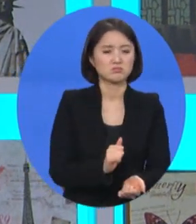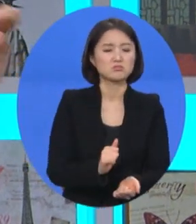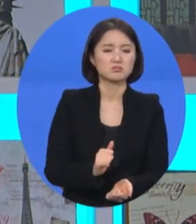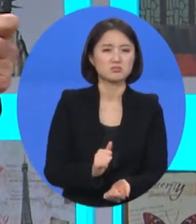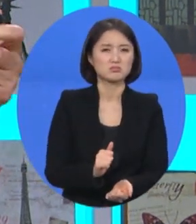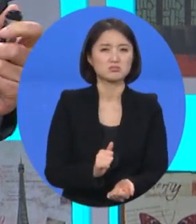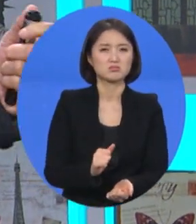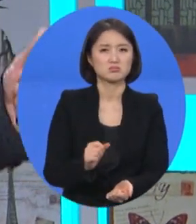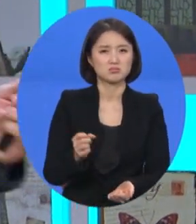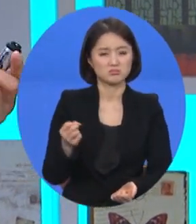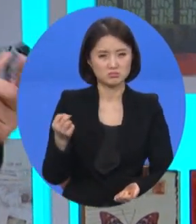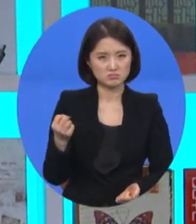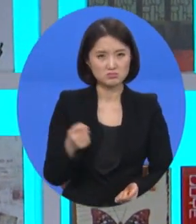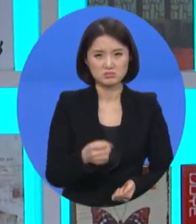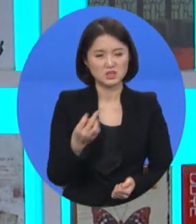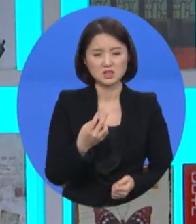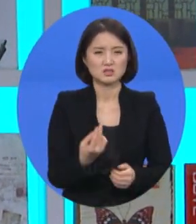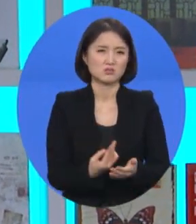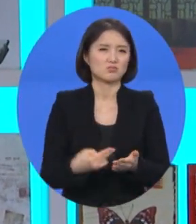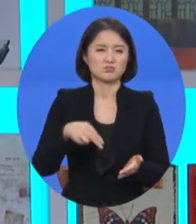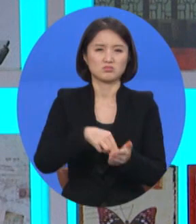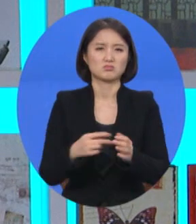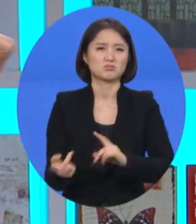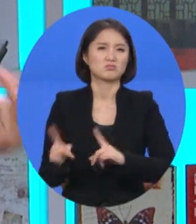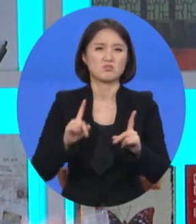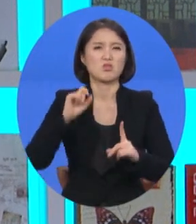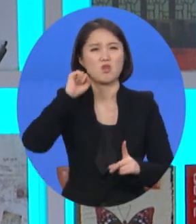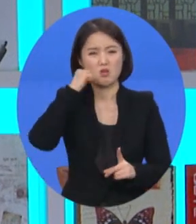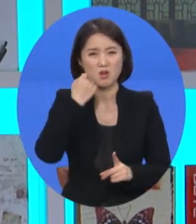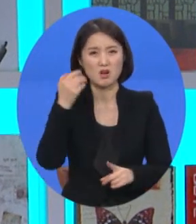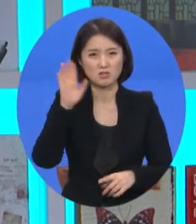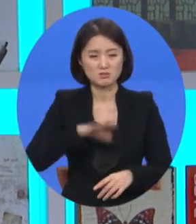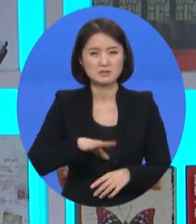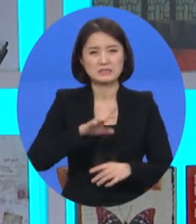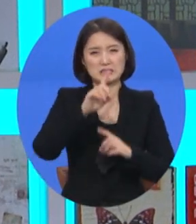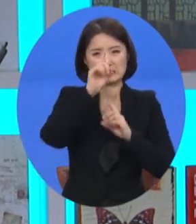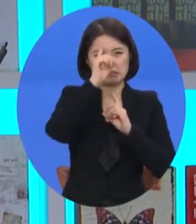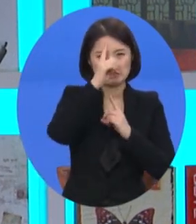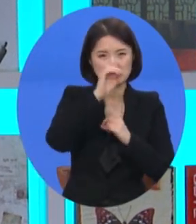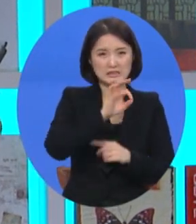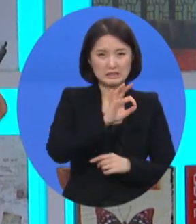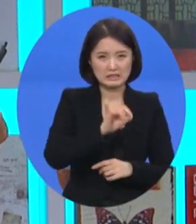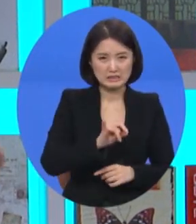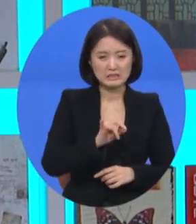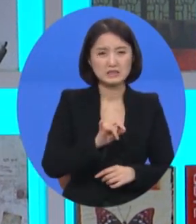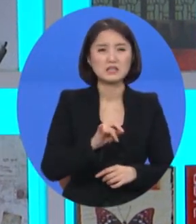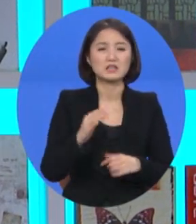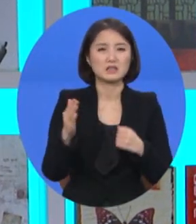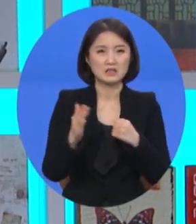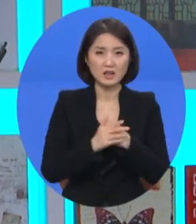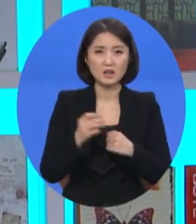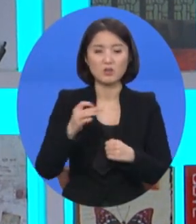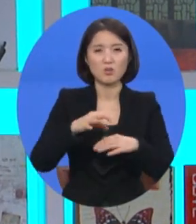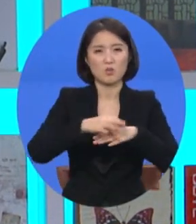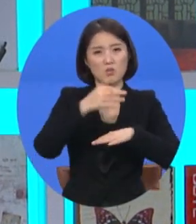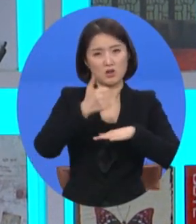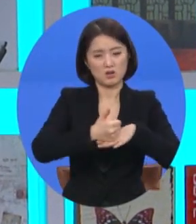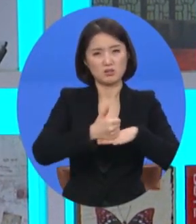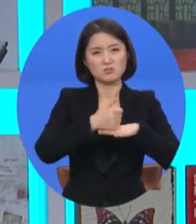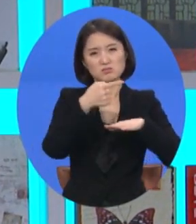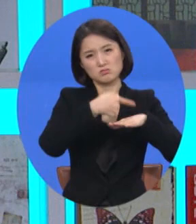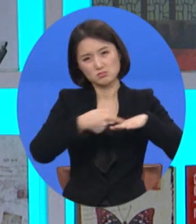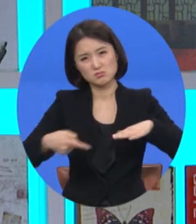집안이 종실 10 아니고 마저 2 어 전주 이식 왕실 10 아니고 이러니까 그나마 이제 화원으로 이렇게